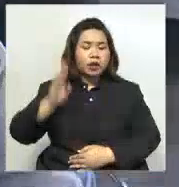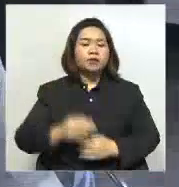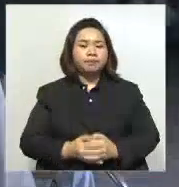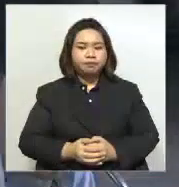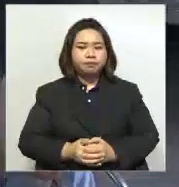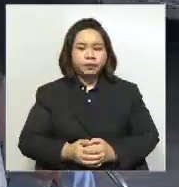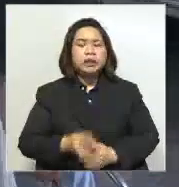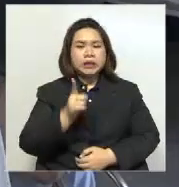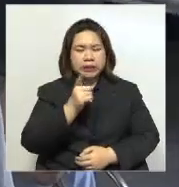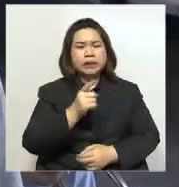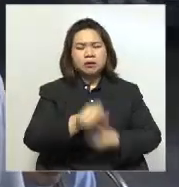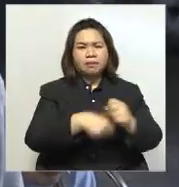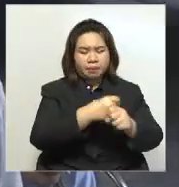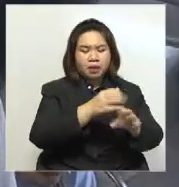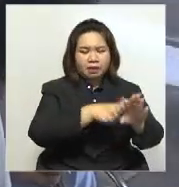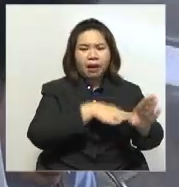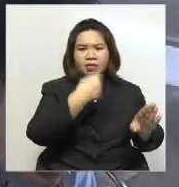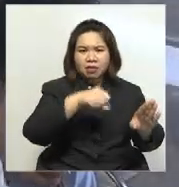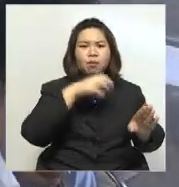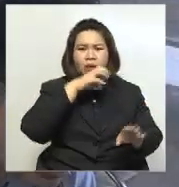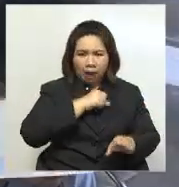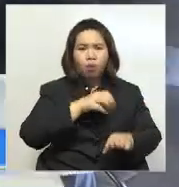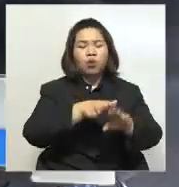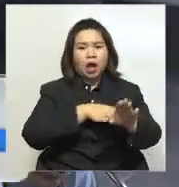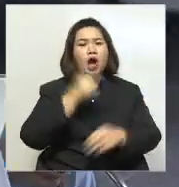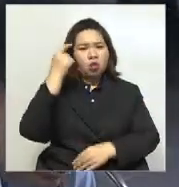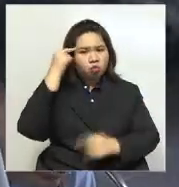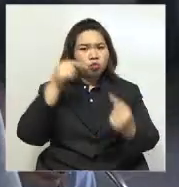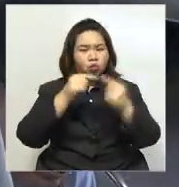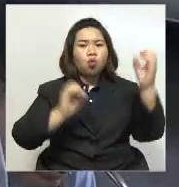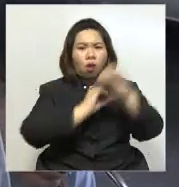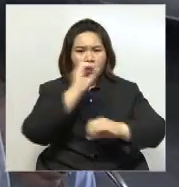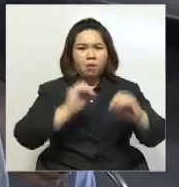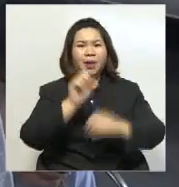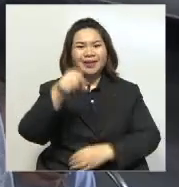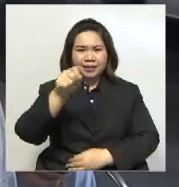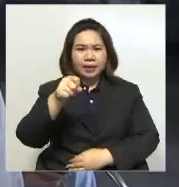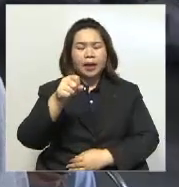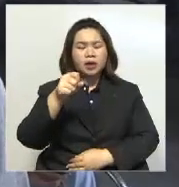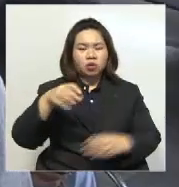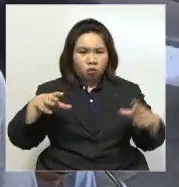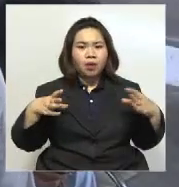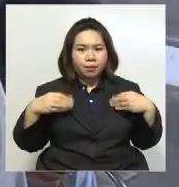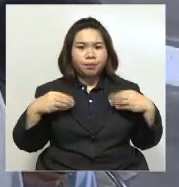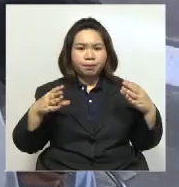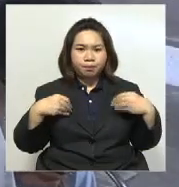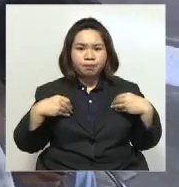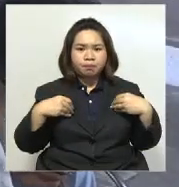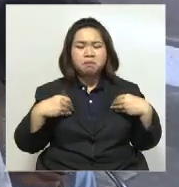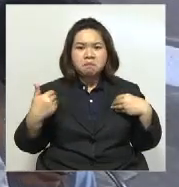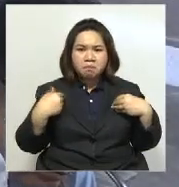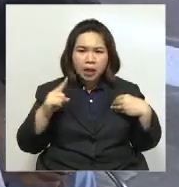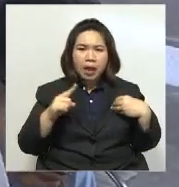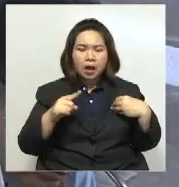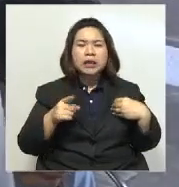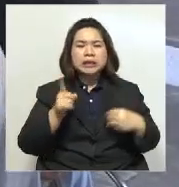รถมันก็10กว่าปีทุกคันขึ้นไปก็เห็นด้วยครับในด้านความปลอดภัยก็เห็นด้วยเพราะว่ามันก็